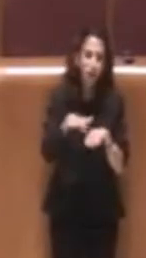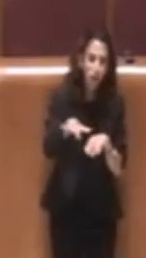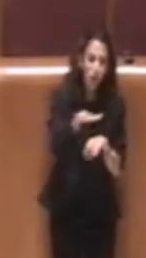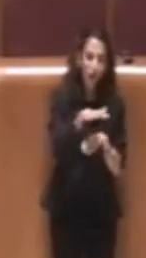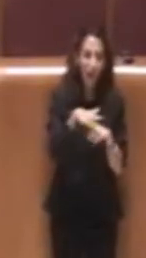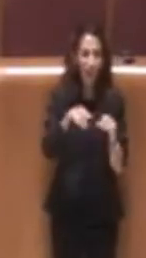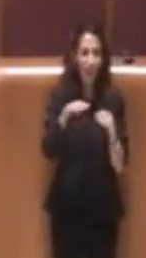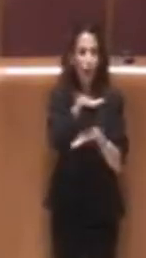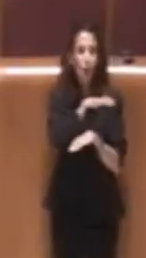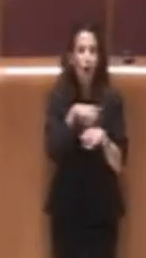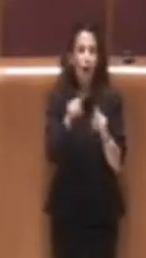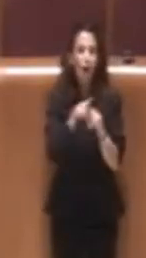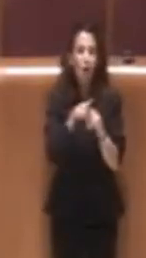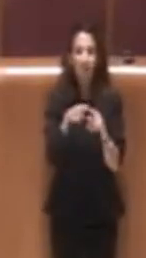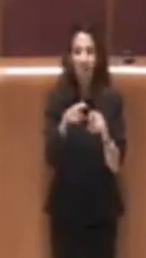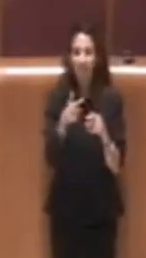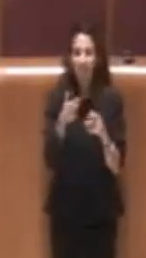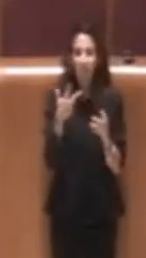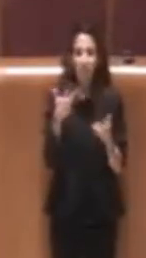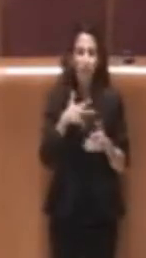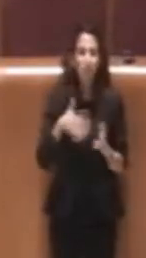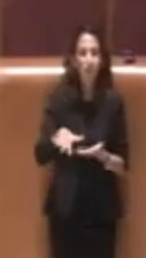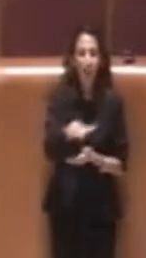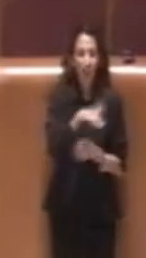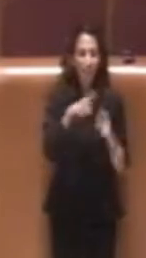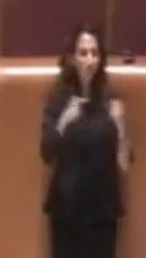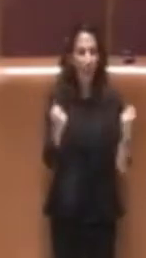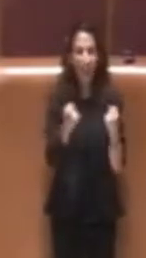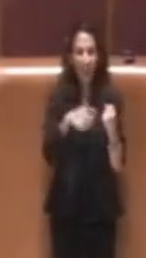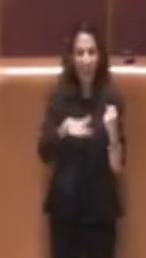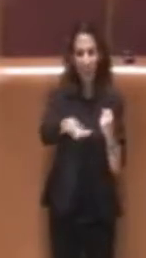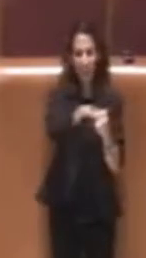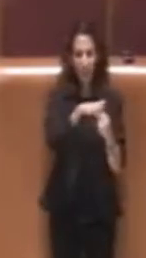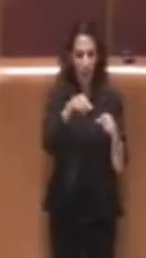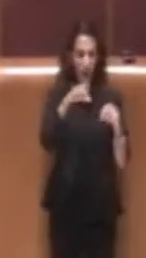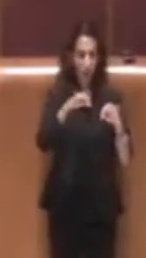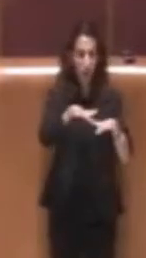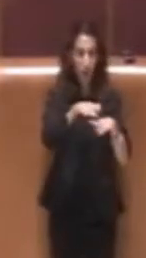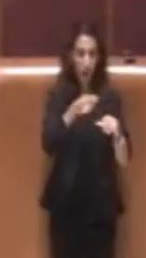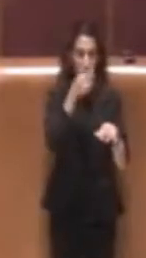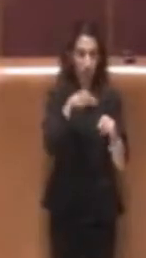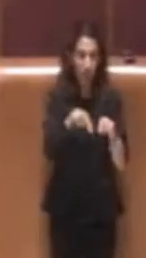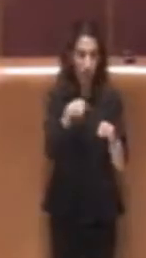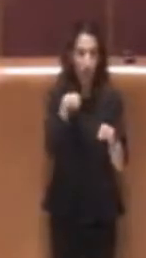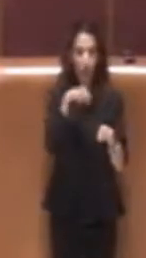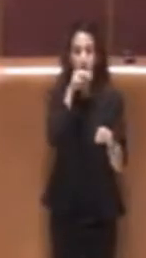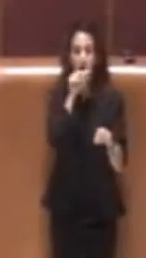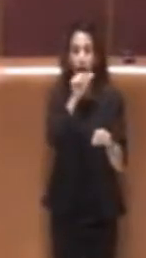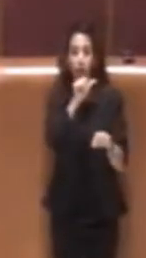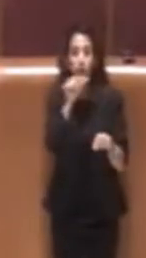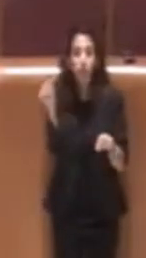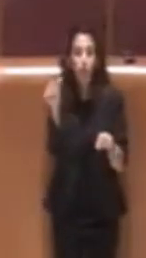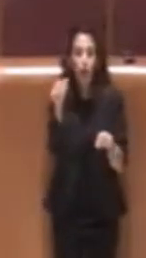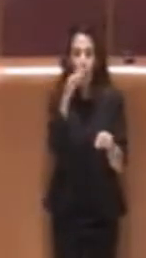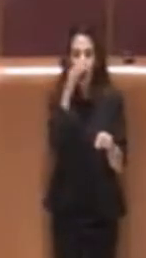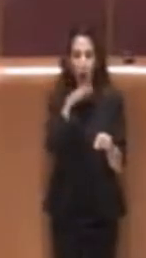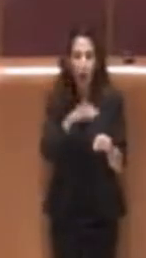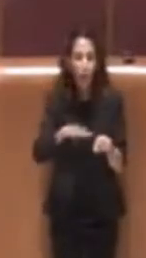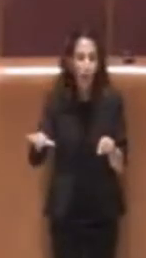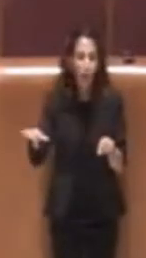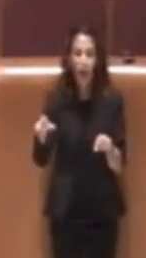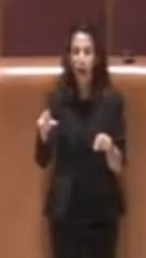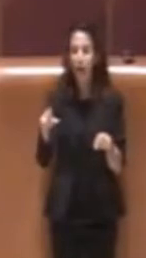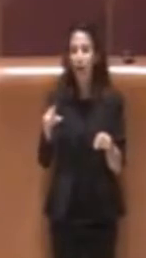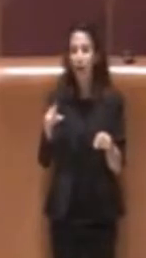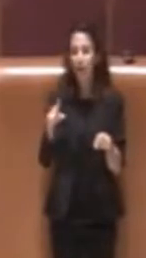socialità attiva all'interno anche di quel parco, e non parlo soltanto dei orti urbani,